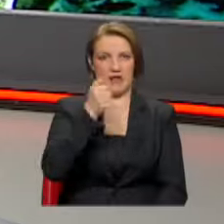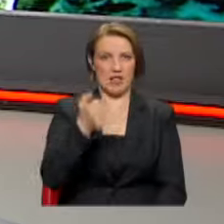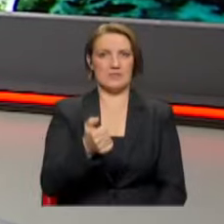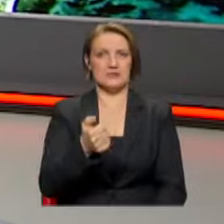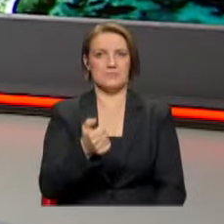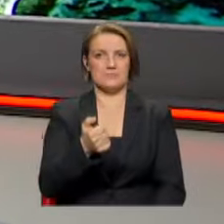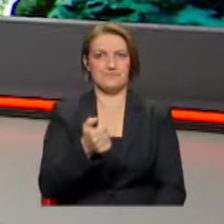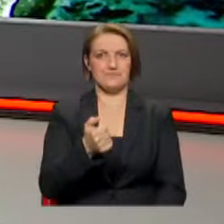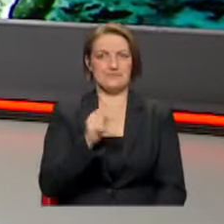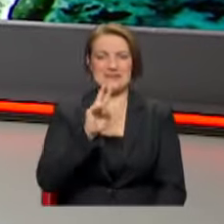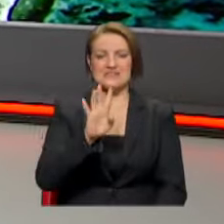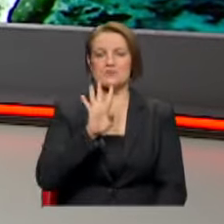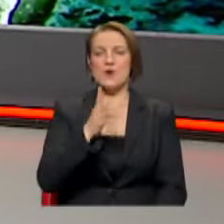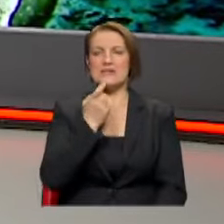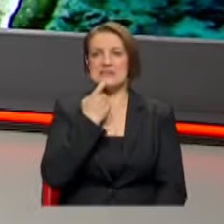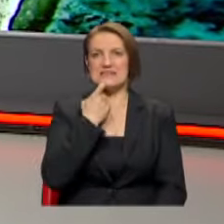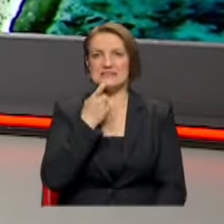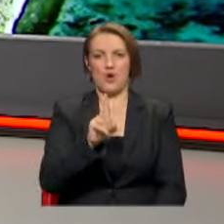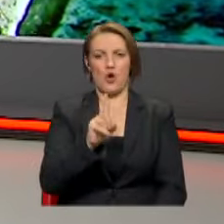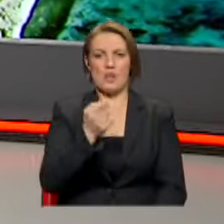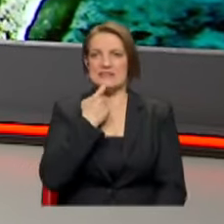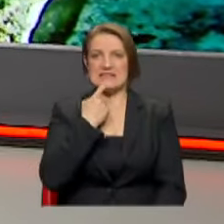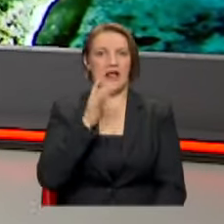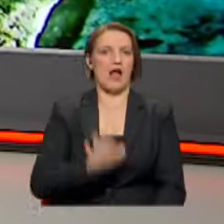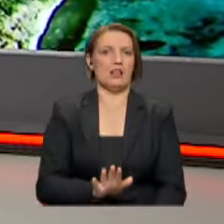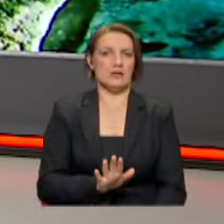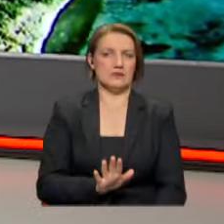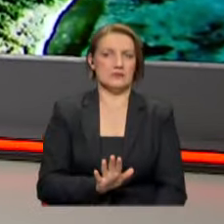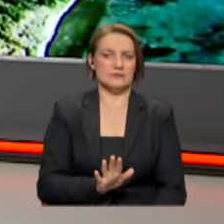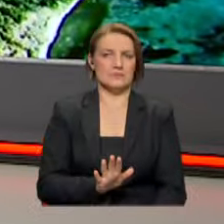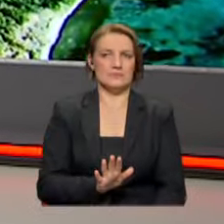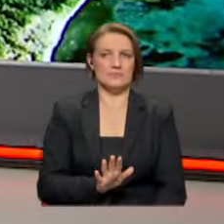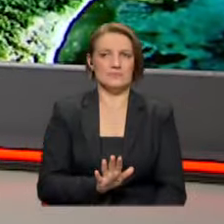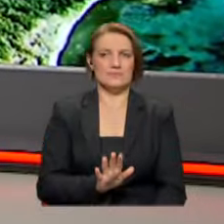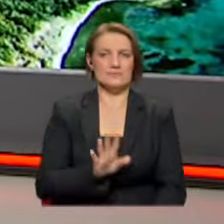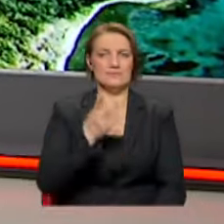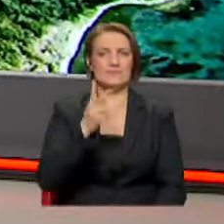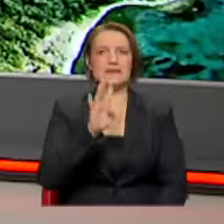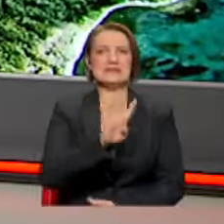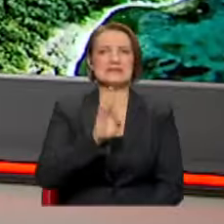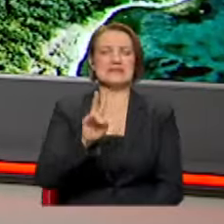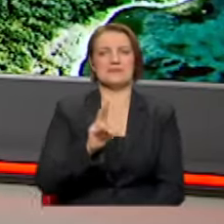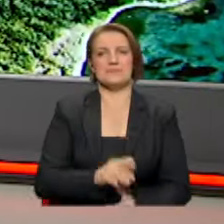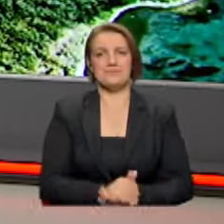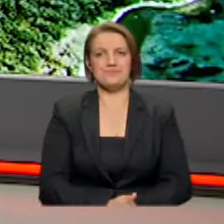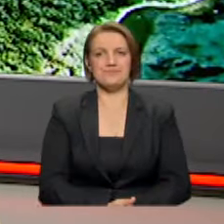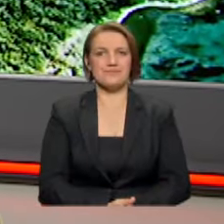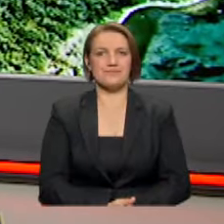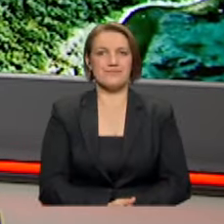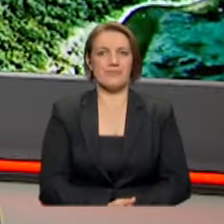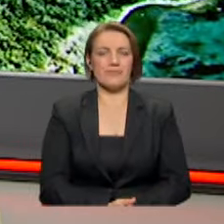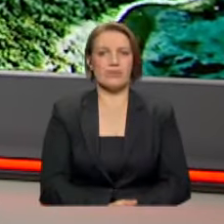Eee 24 yıldı 16 yıl falan kaldı galiba şey 2042 özür dilerim